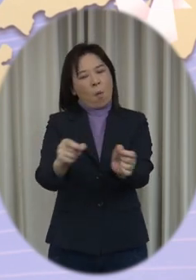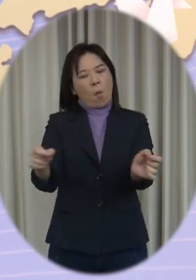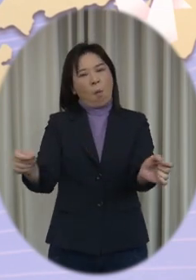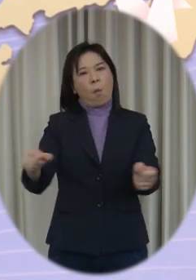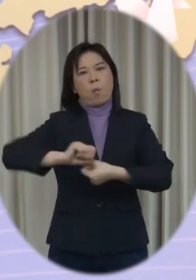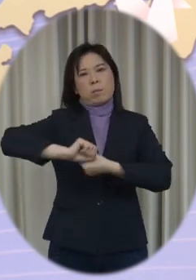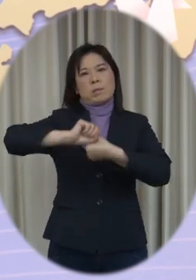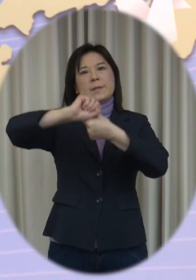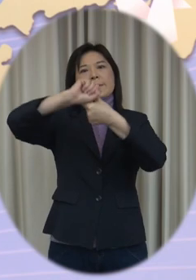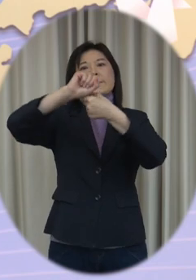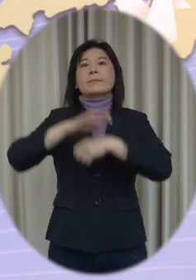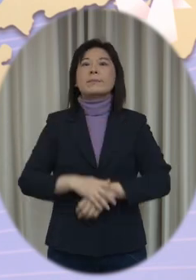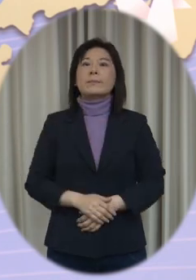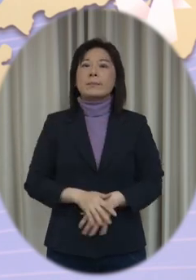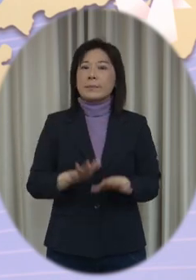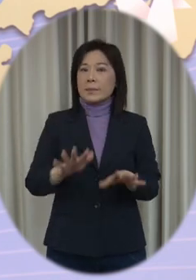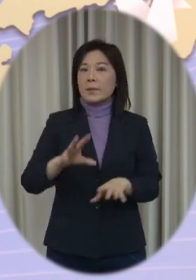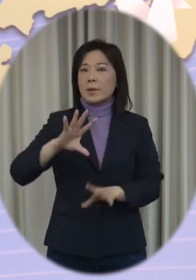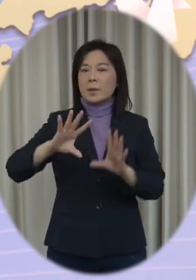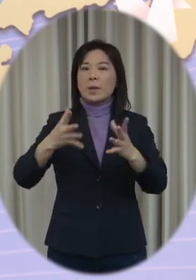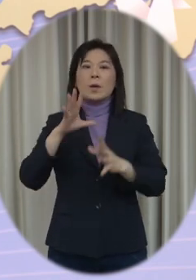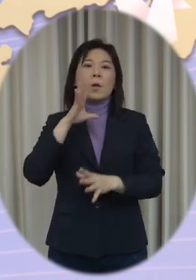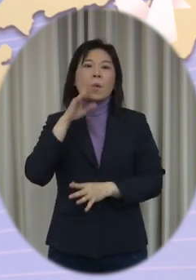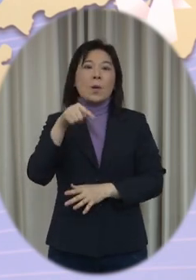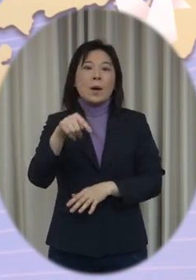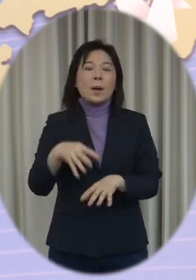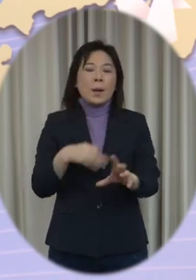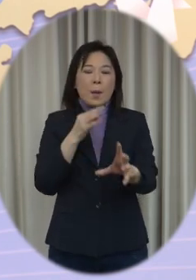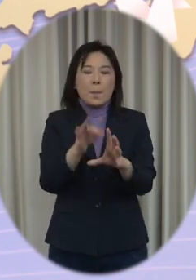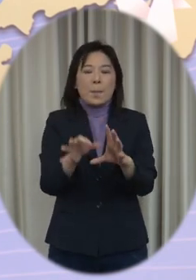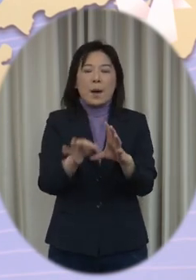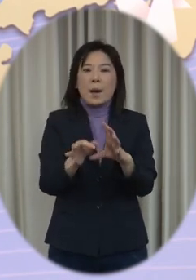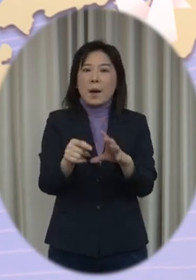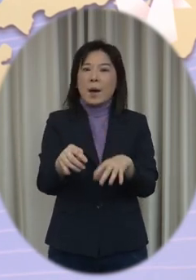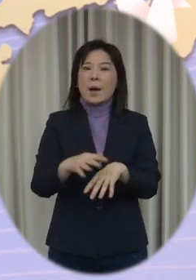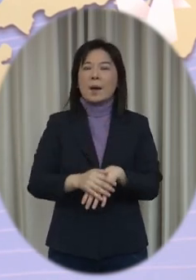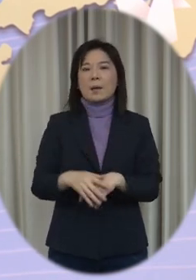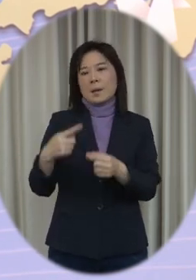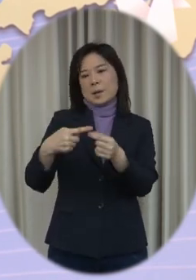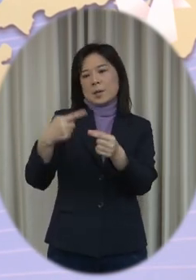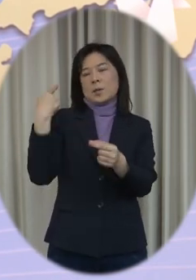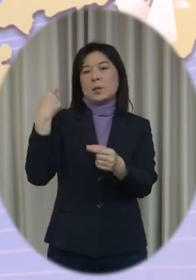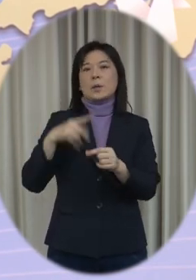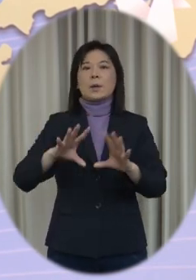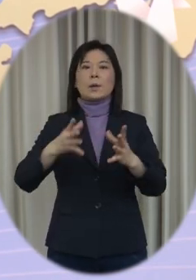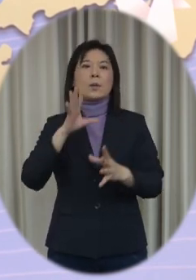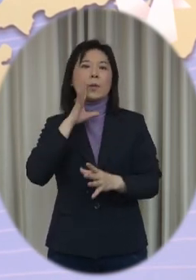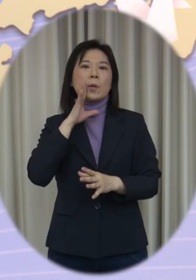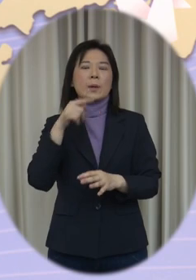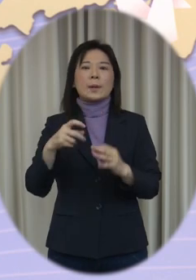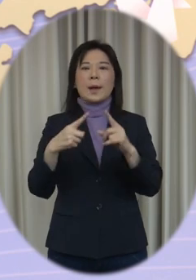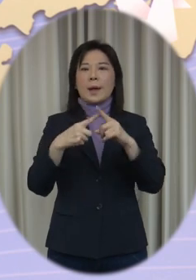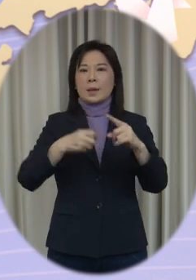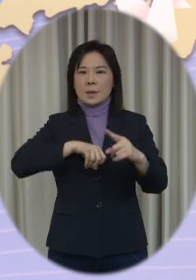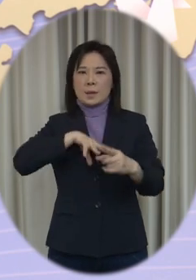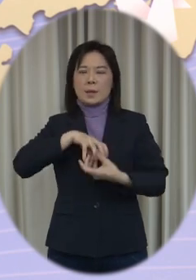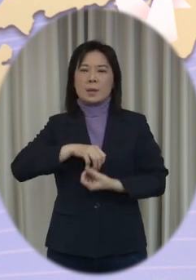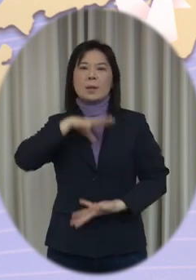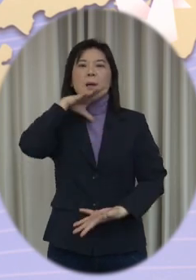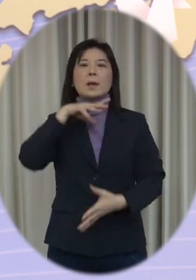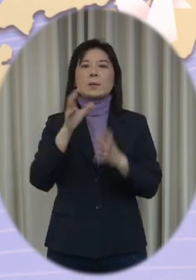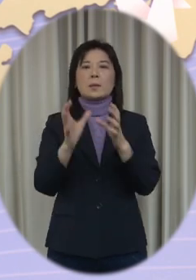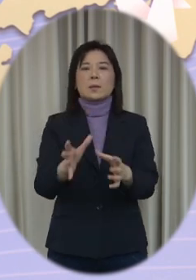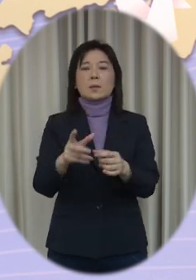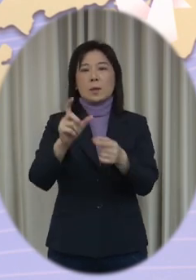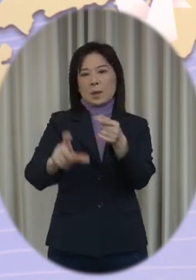这一次国泰金控捐款有一个特别的因缘，我们去年刚好是国泰人寿创立60周年的纪念，所